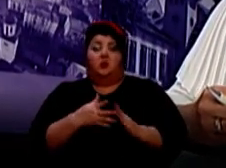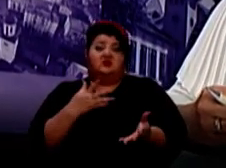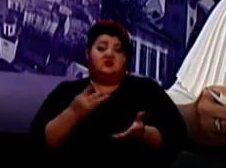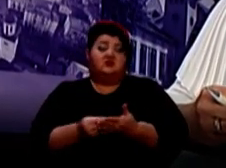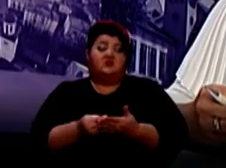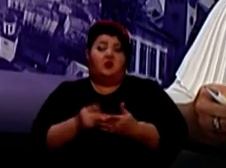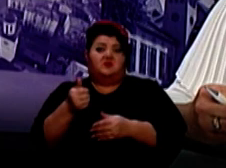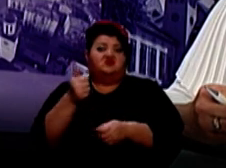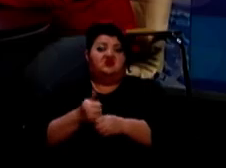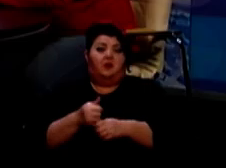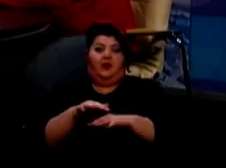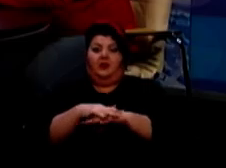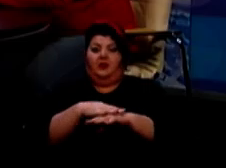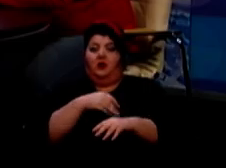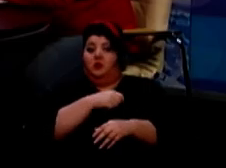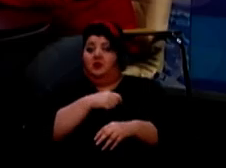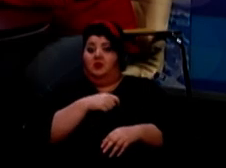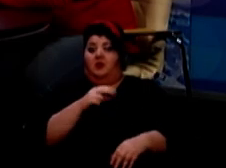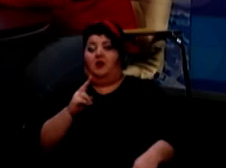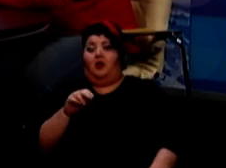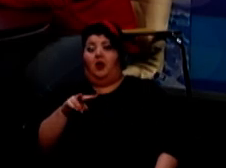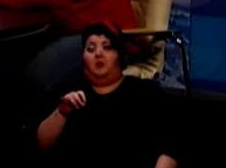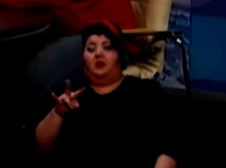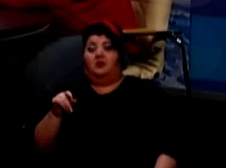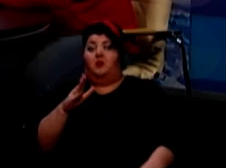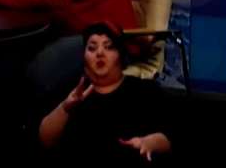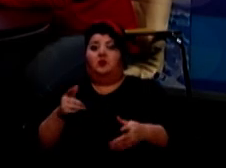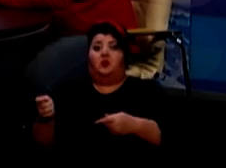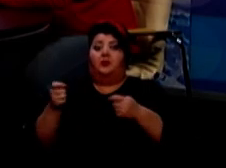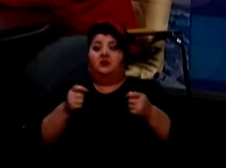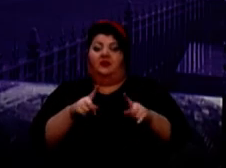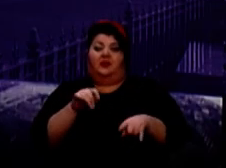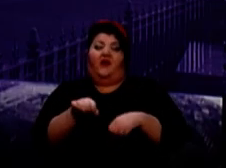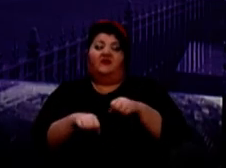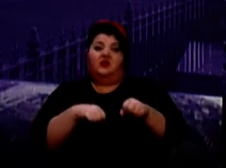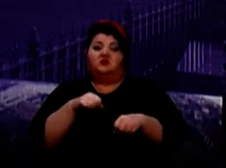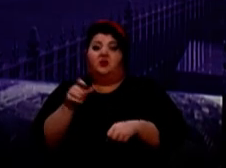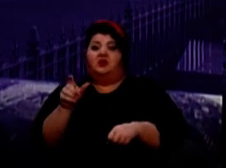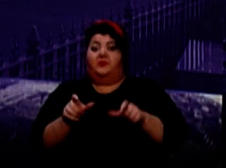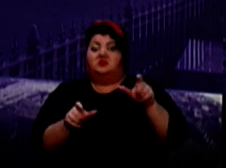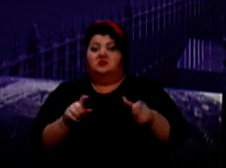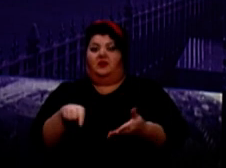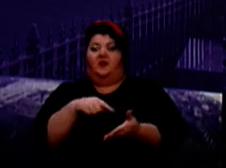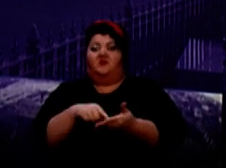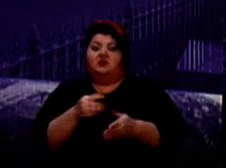шефом, нардепом Сергієм Капліним, і вони будуть перевозити на велосипедах пасажирів в місті